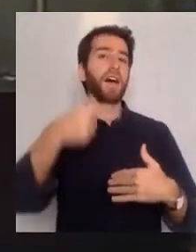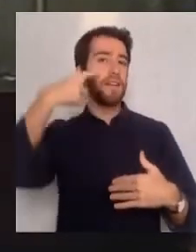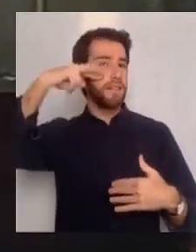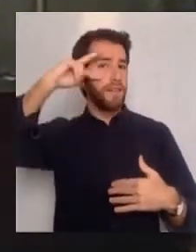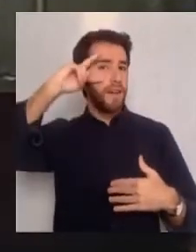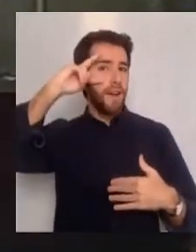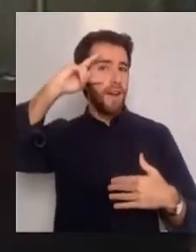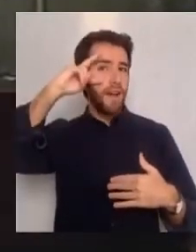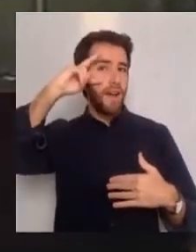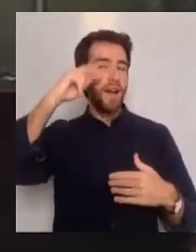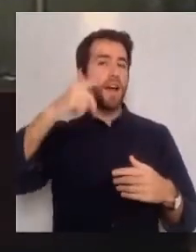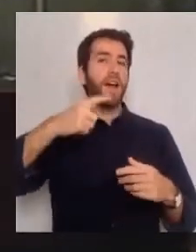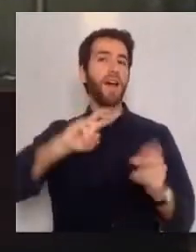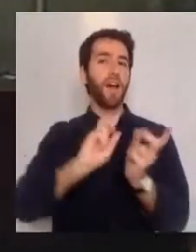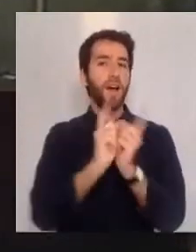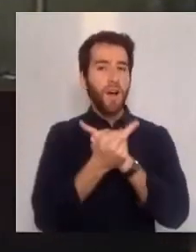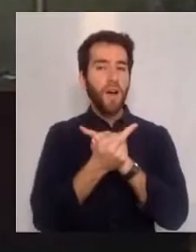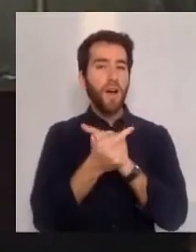testimonis.